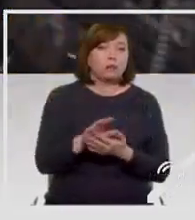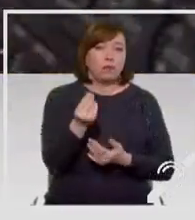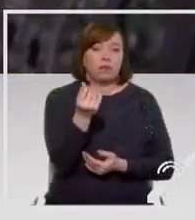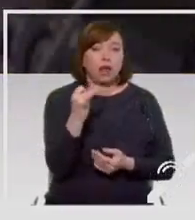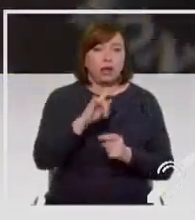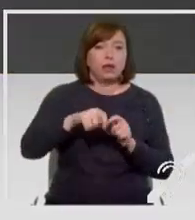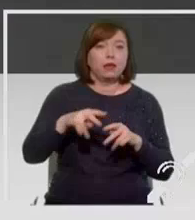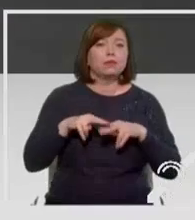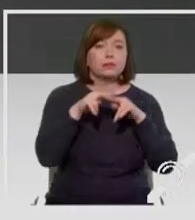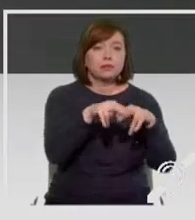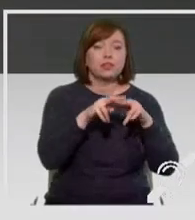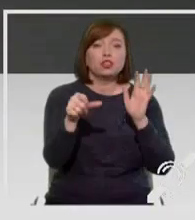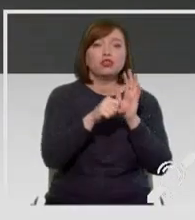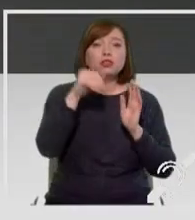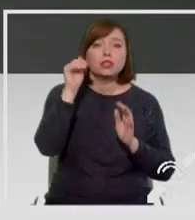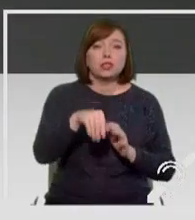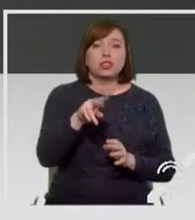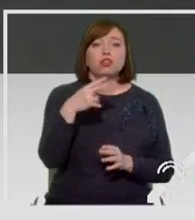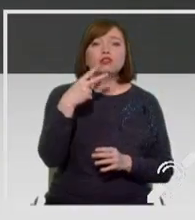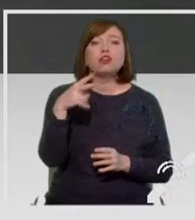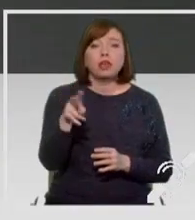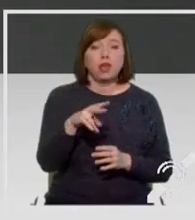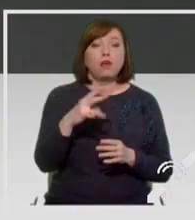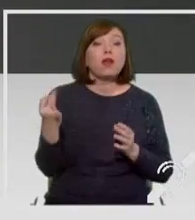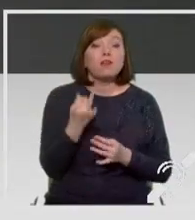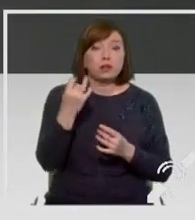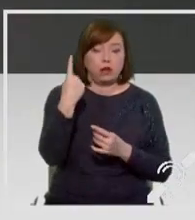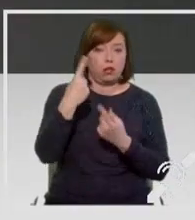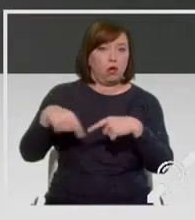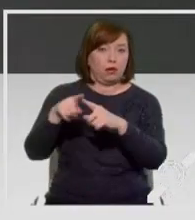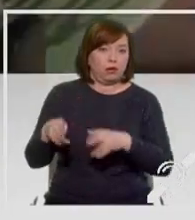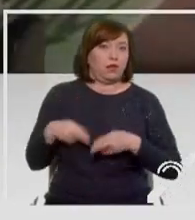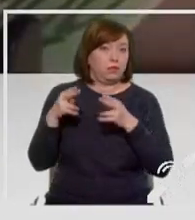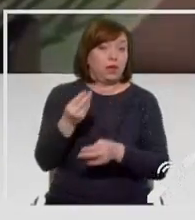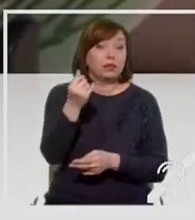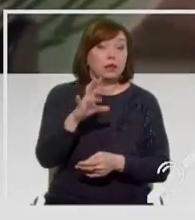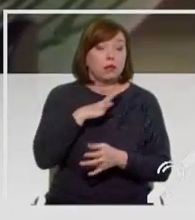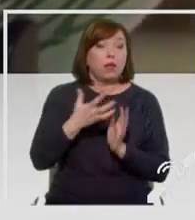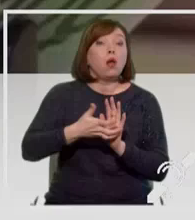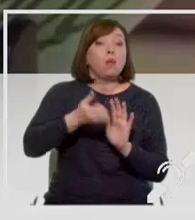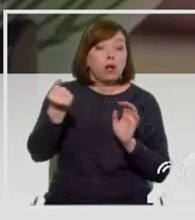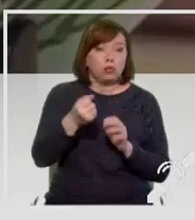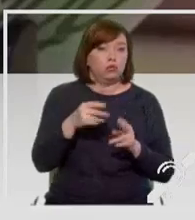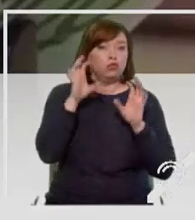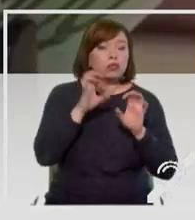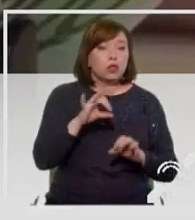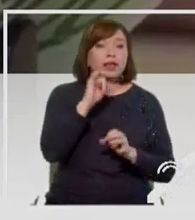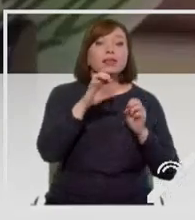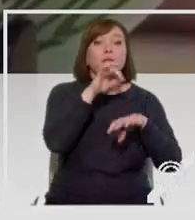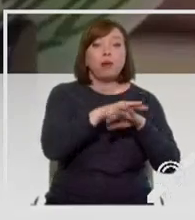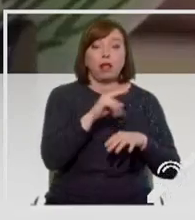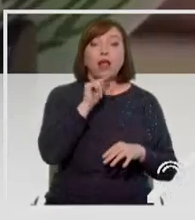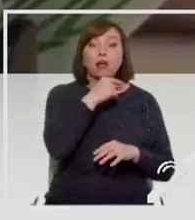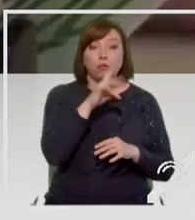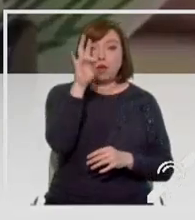de transferul a 600.000 de euro în interesul unei organizații criminale. Banii au fost obținuți ilegal de la Banca de Economii